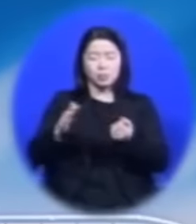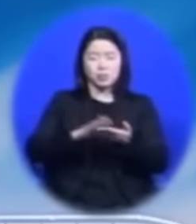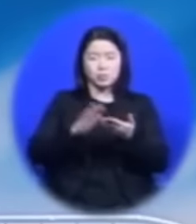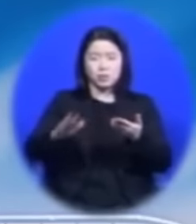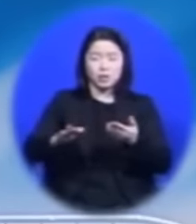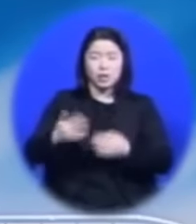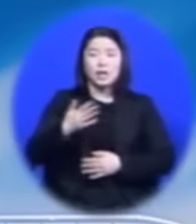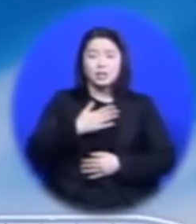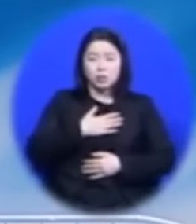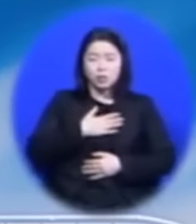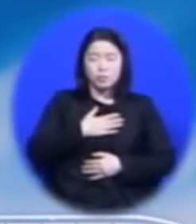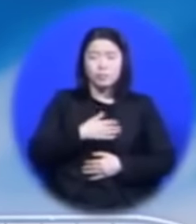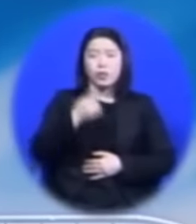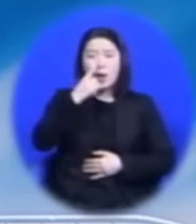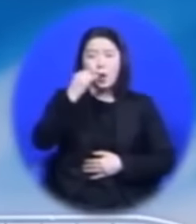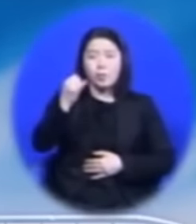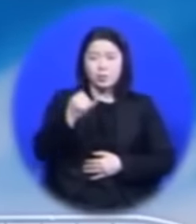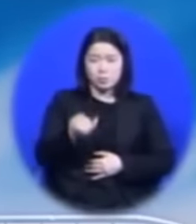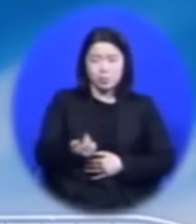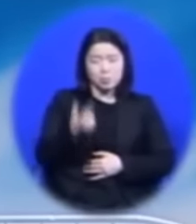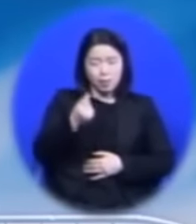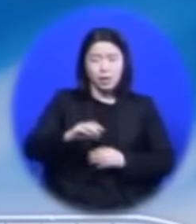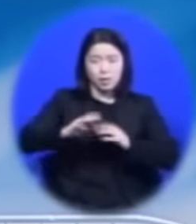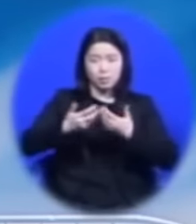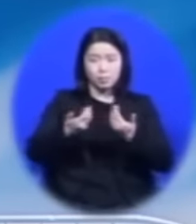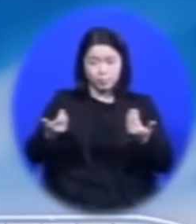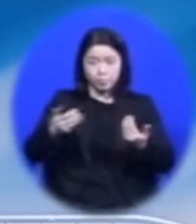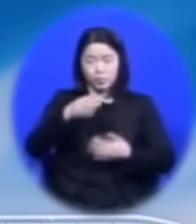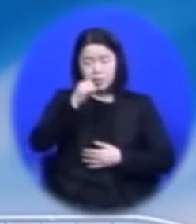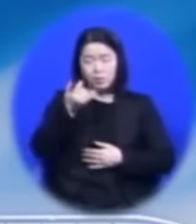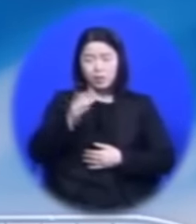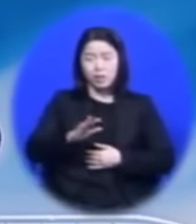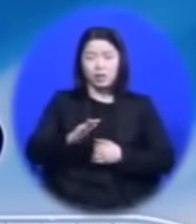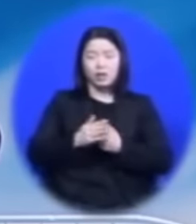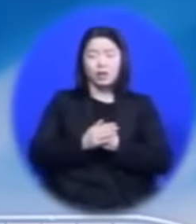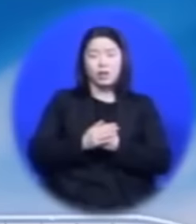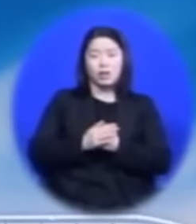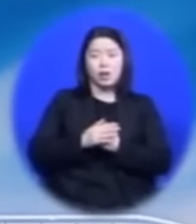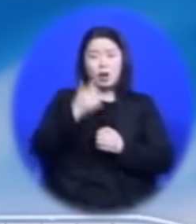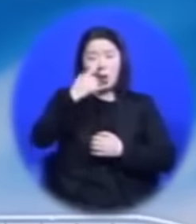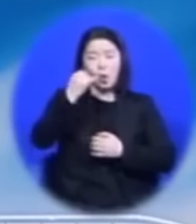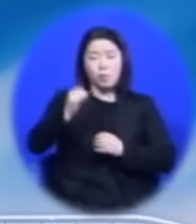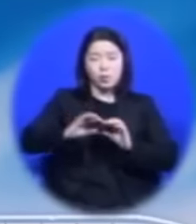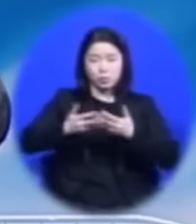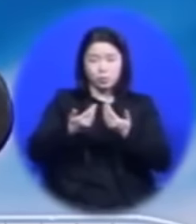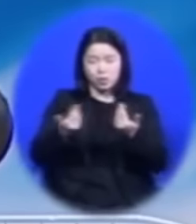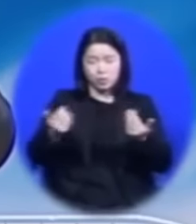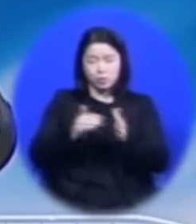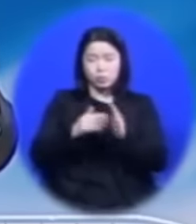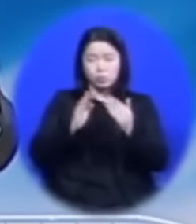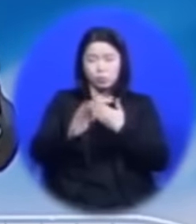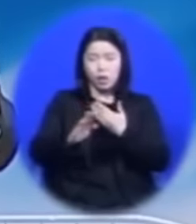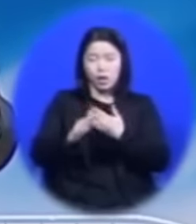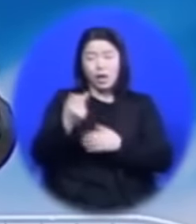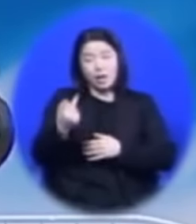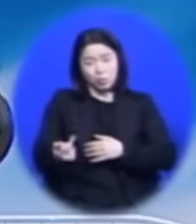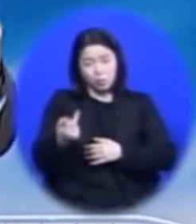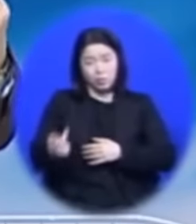저는 저희 어머님이 비교적 일찍 돌아가셨는데 저희 어머님이 돌아가시고 난 다음에 동생들을